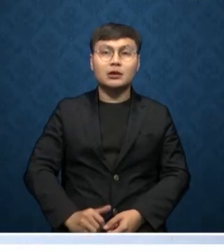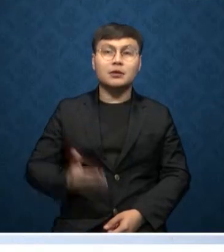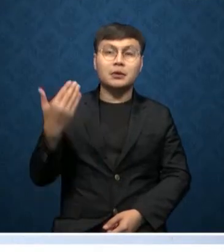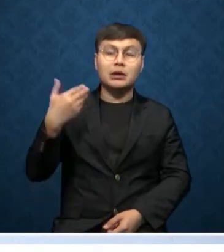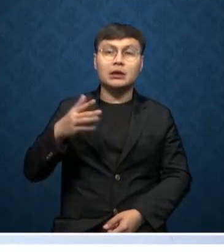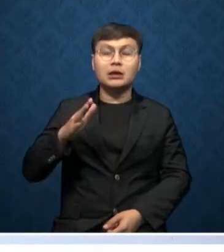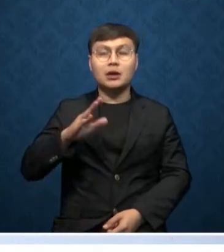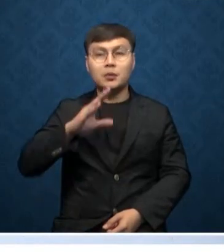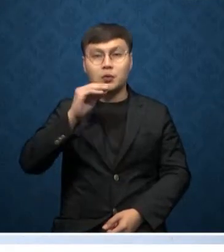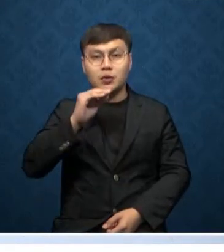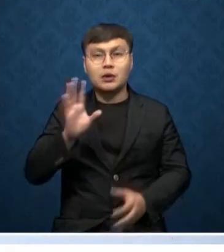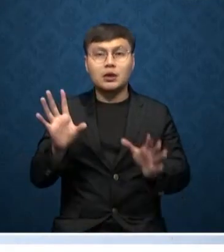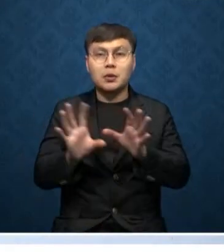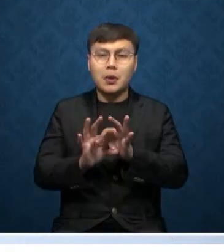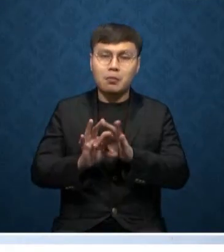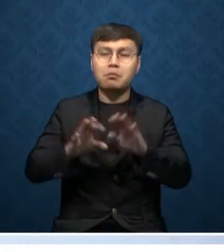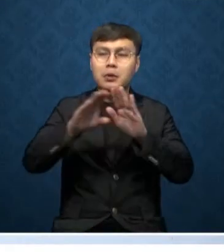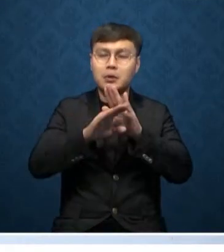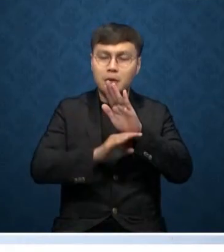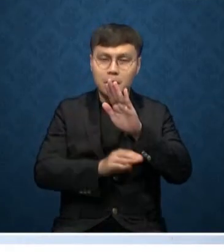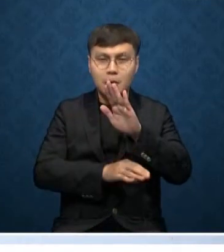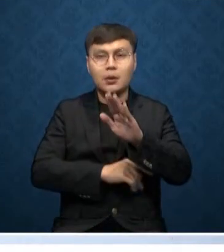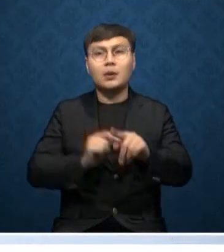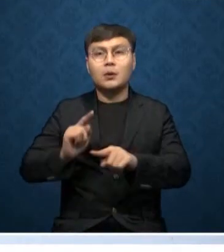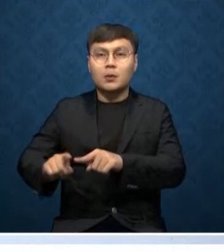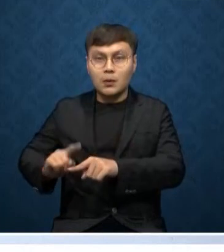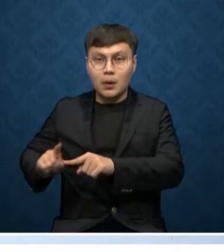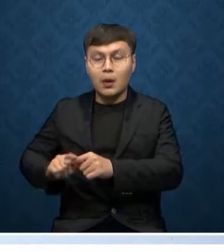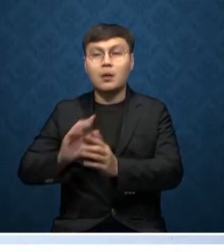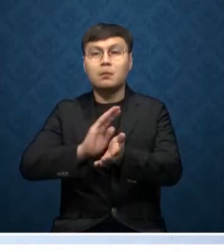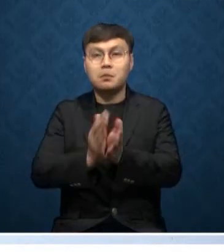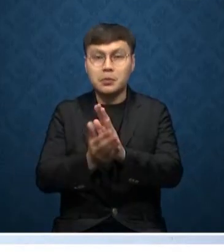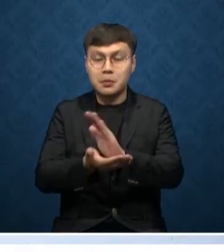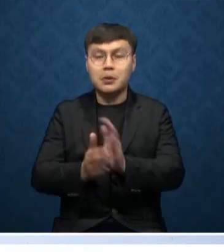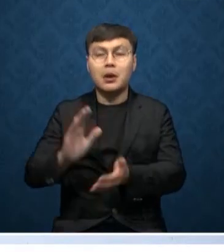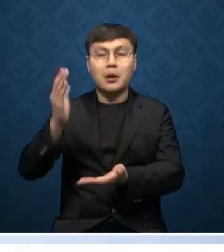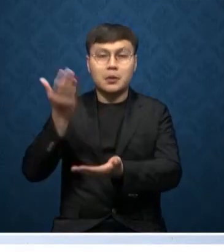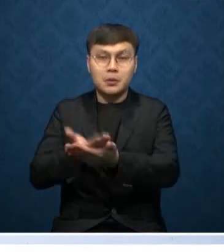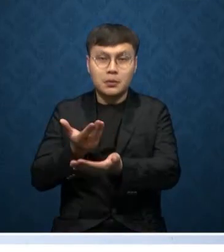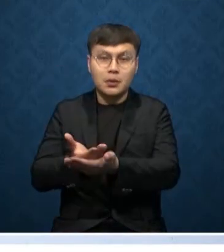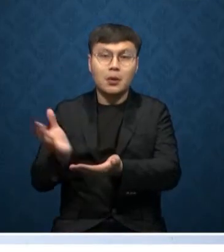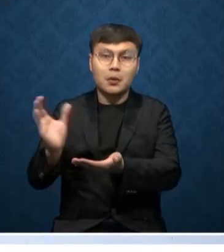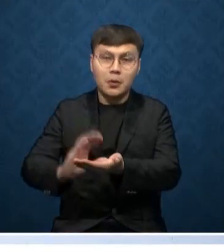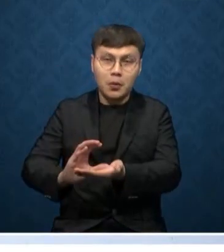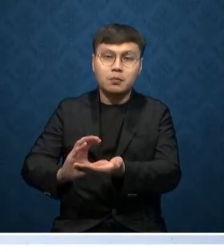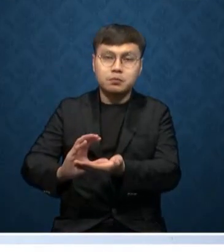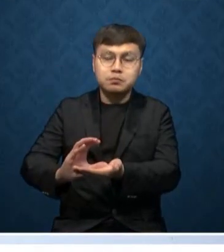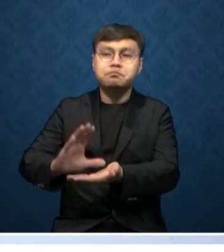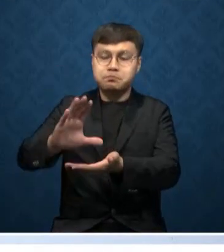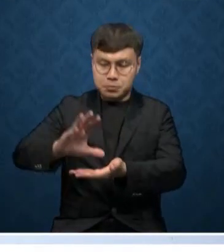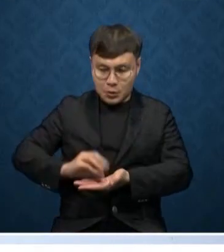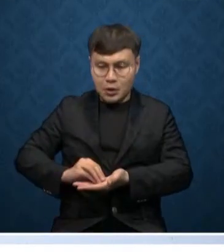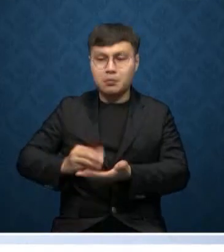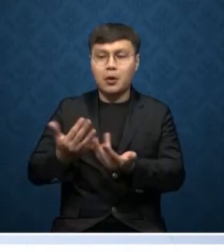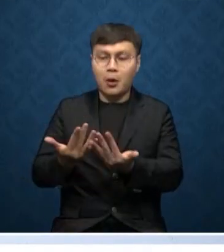ครับเรื่องของ recommendationต่างๆในแง่ของการเ่าปรับปรุงเรื่องของงบประมาณนะครับอย่านี้เดี๋ยวผมจะขอรับไปประสานสำนัก